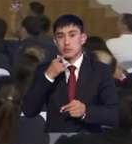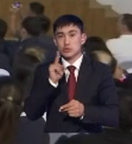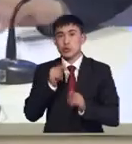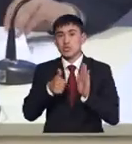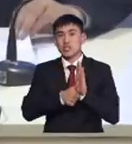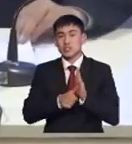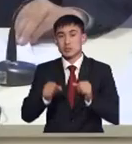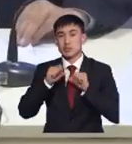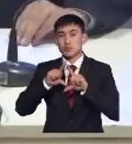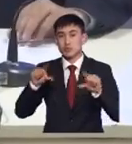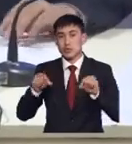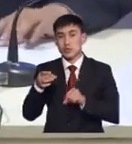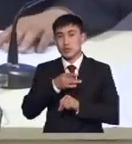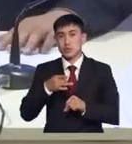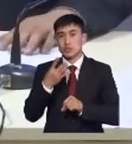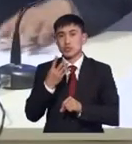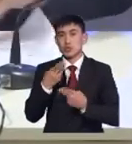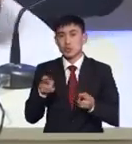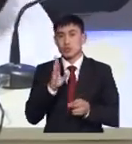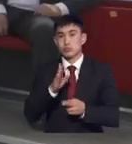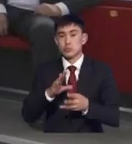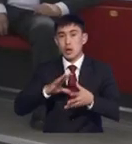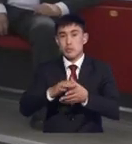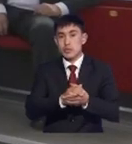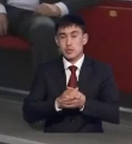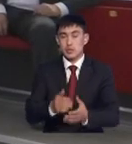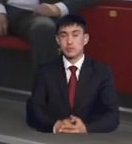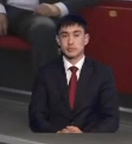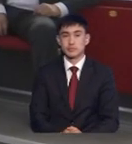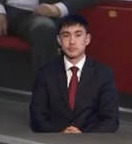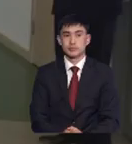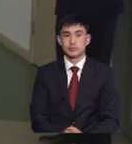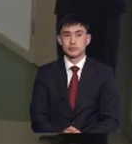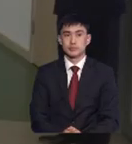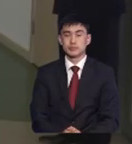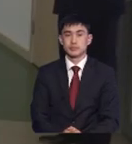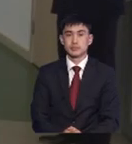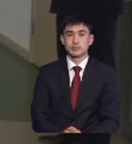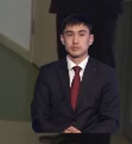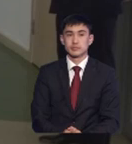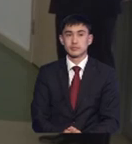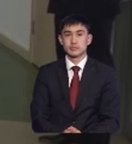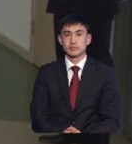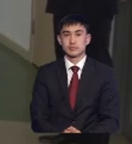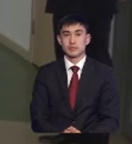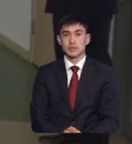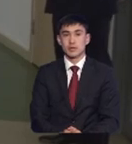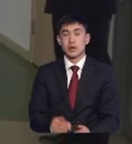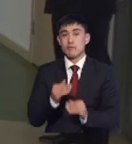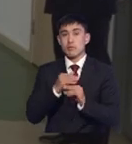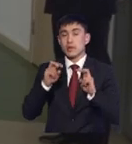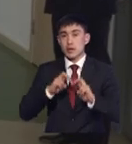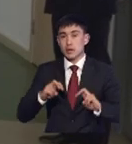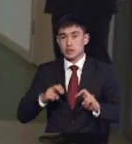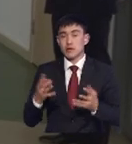что 6 спортивных школ региона и 4 клуба будут объединены. В формате